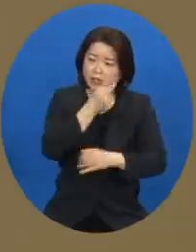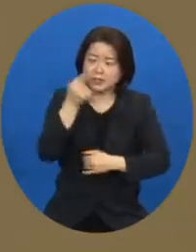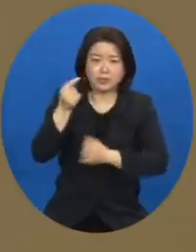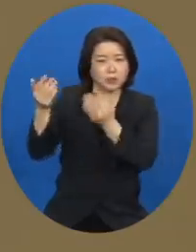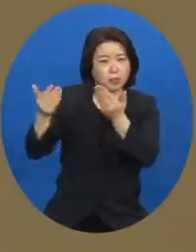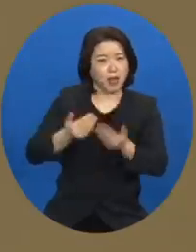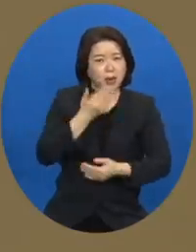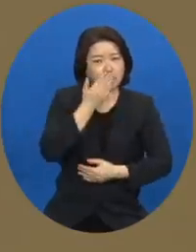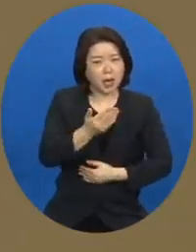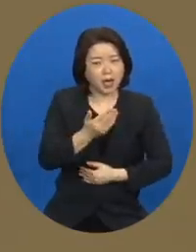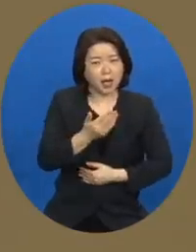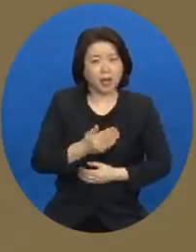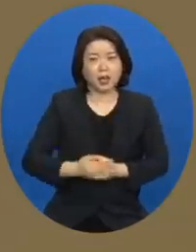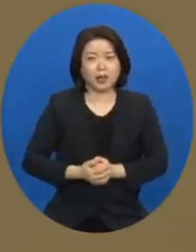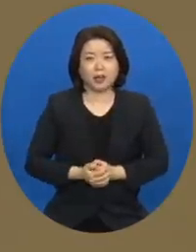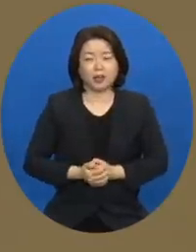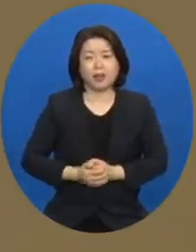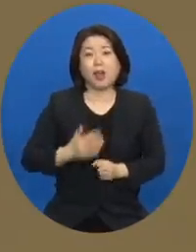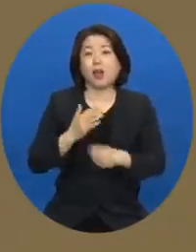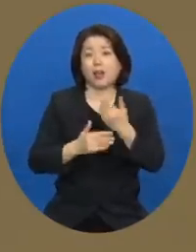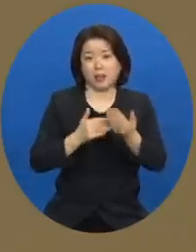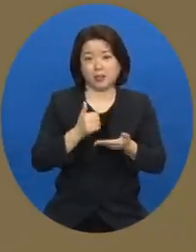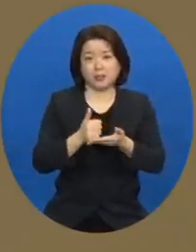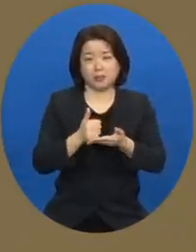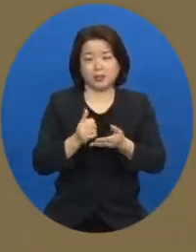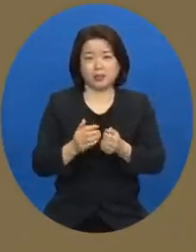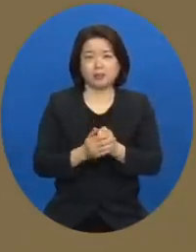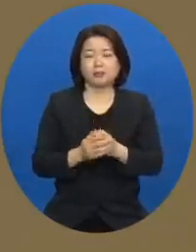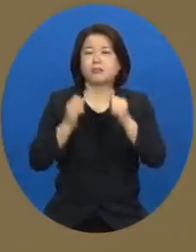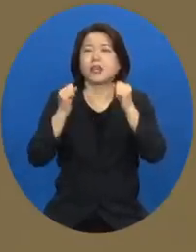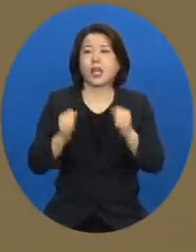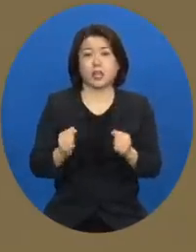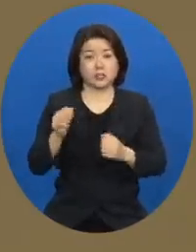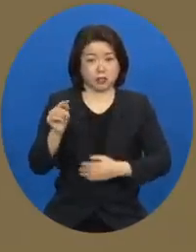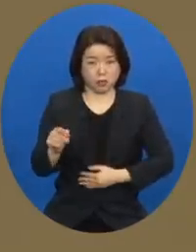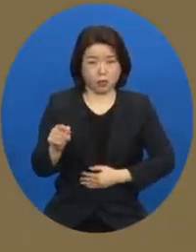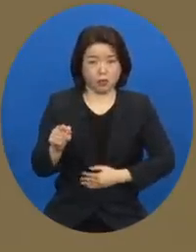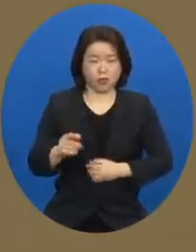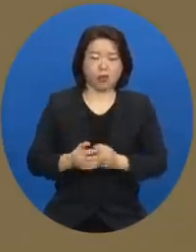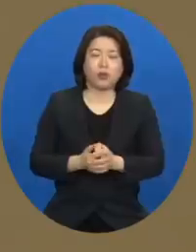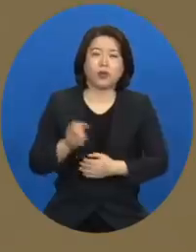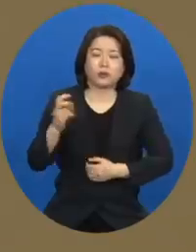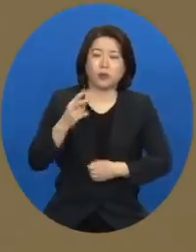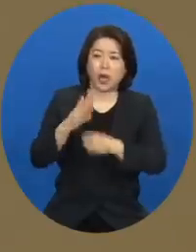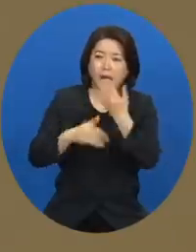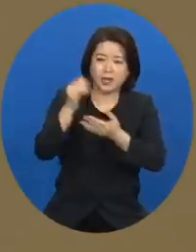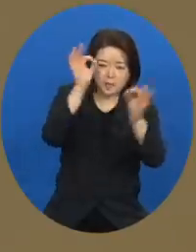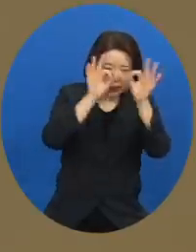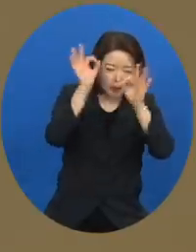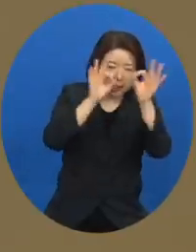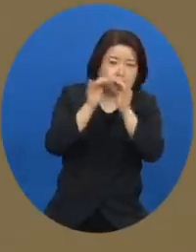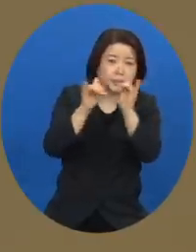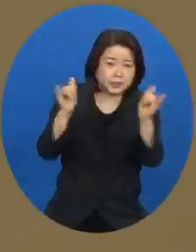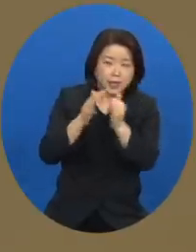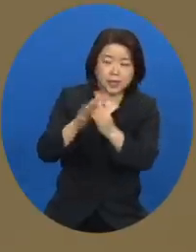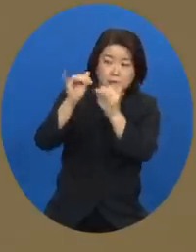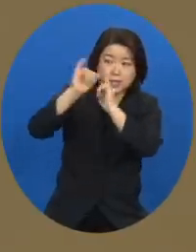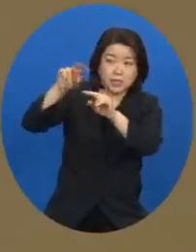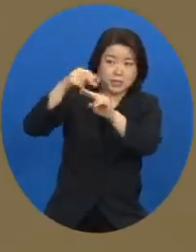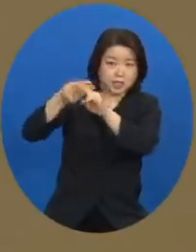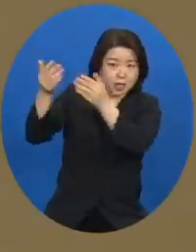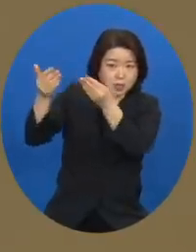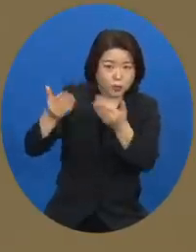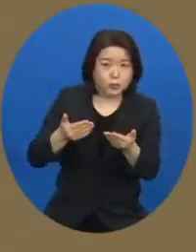받았을까요? 하나님이 계시다는 것과 하나님을 찾는 자에게 상